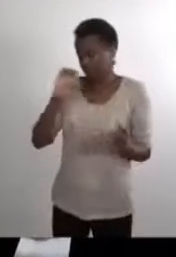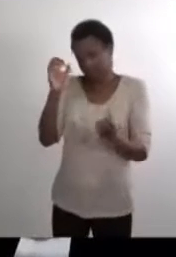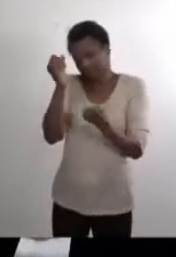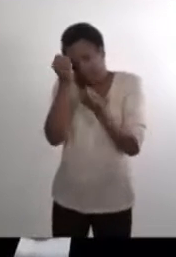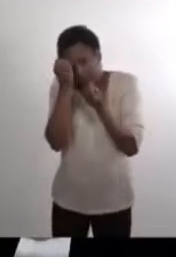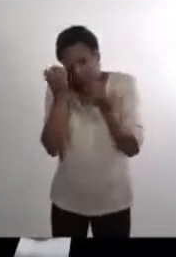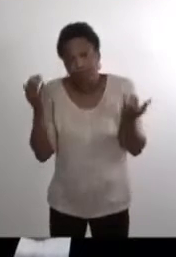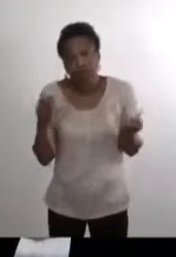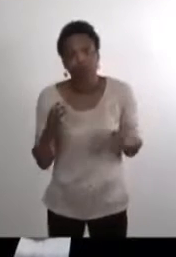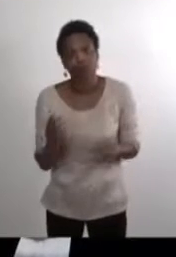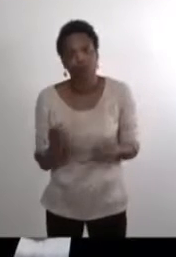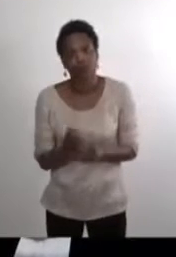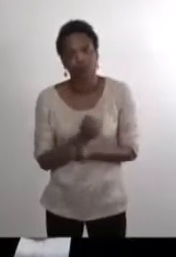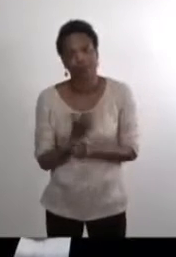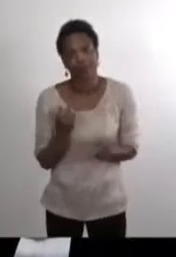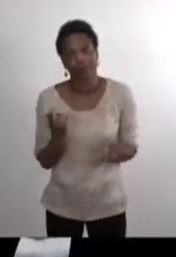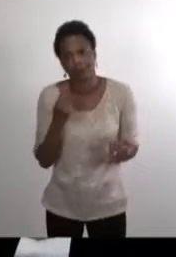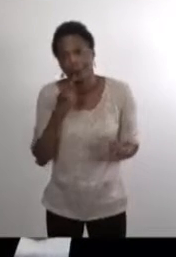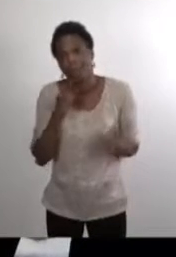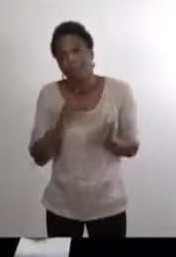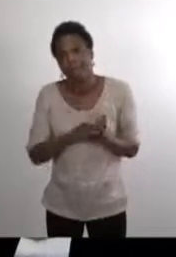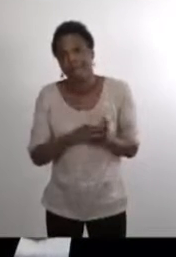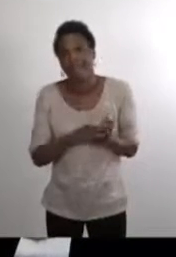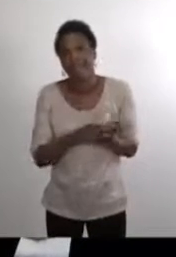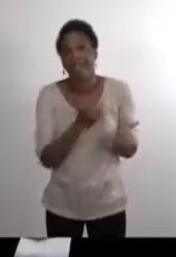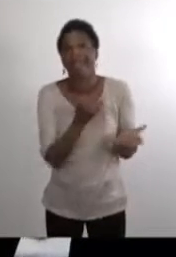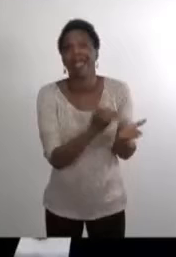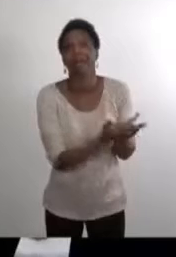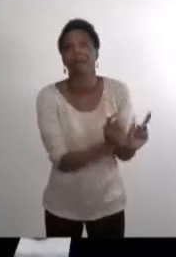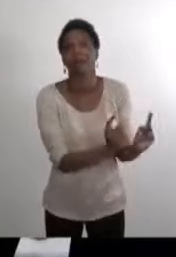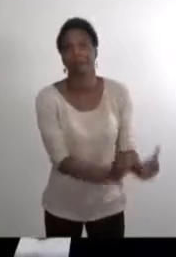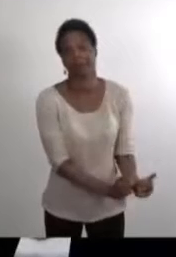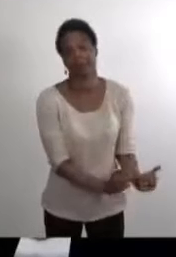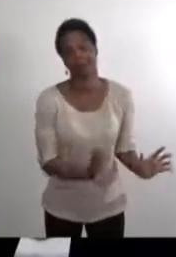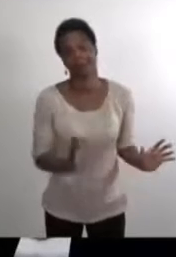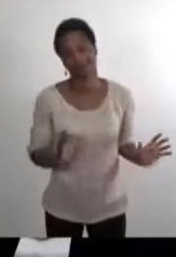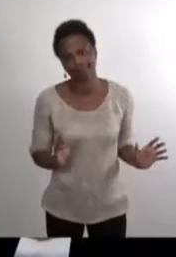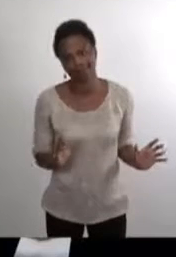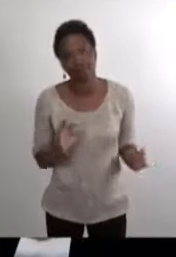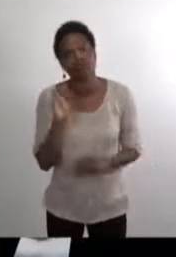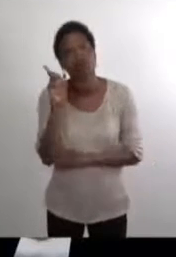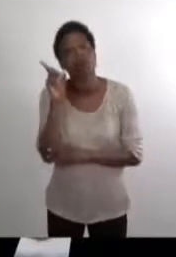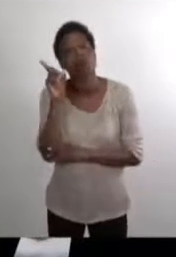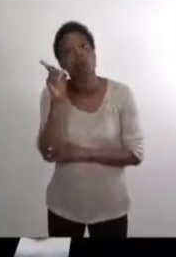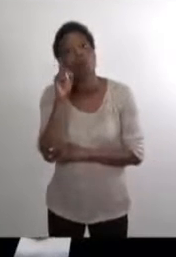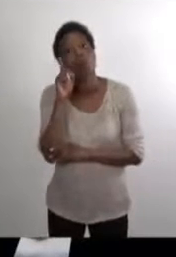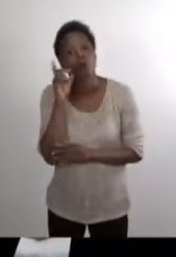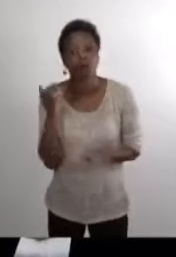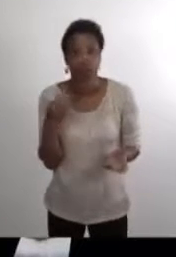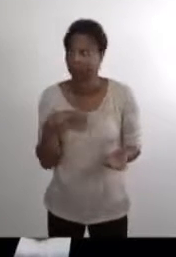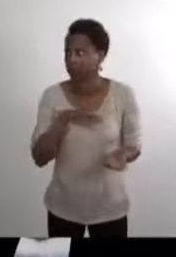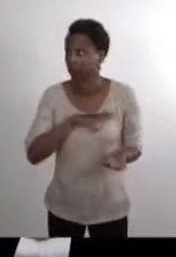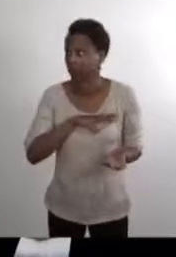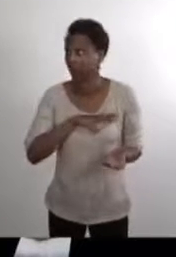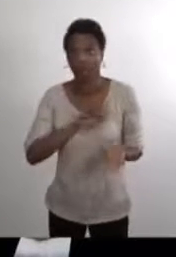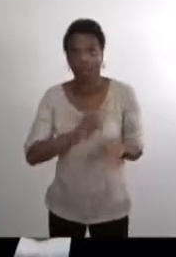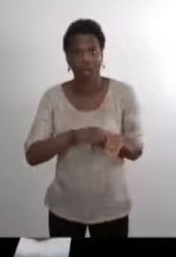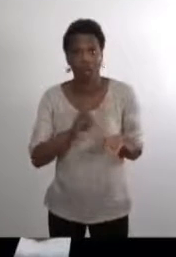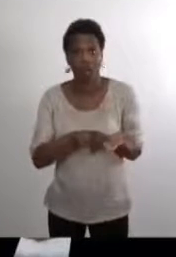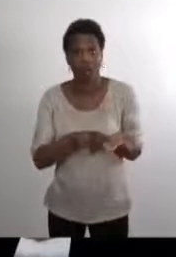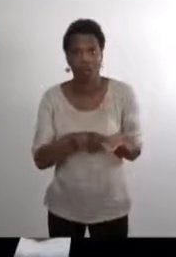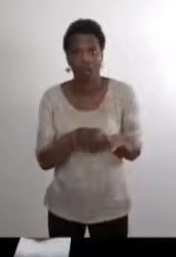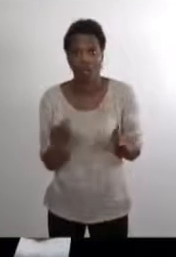préféré une baisse des impôts, d'une part parce que vos ressources le permettent, et